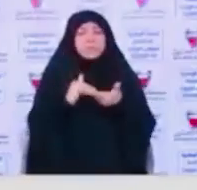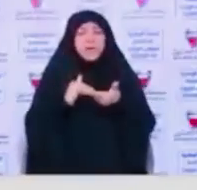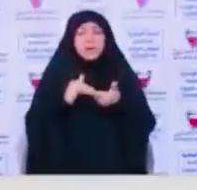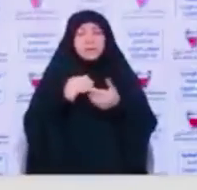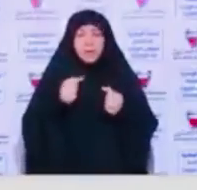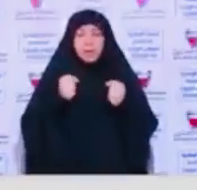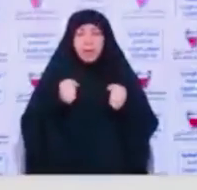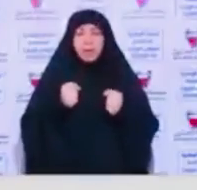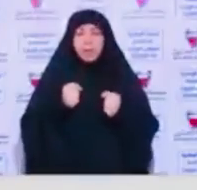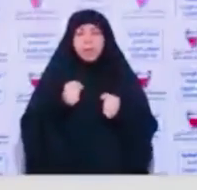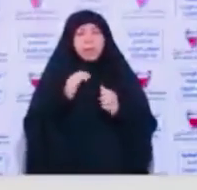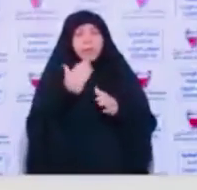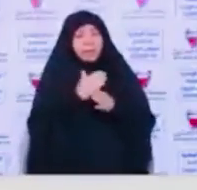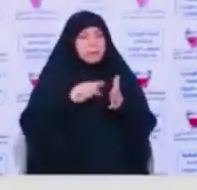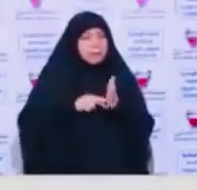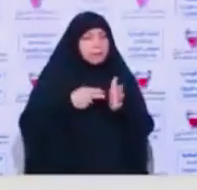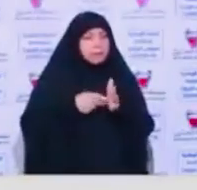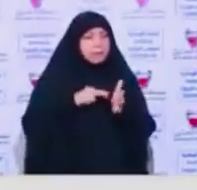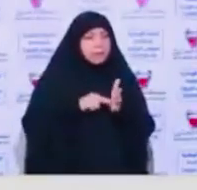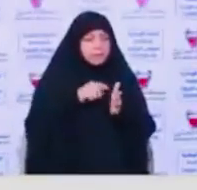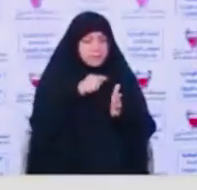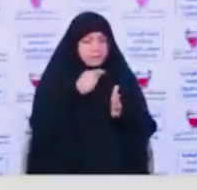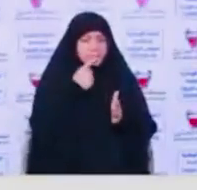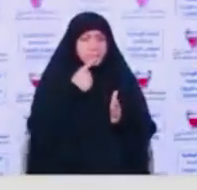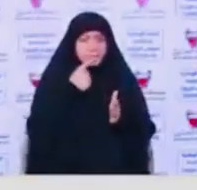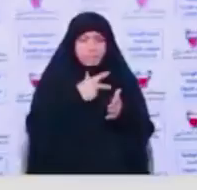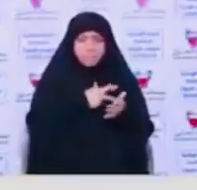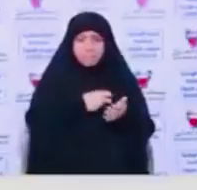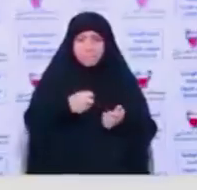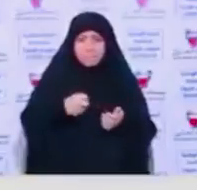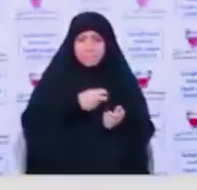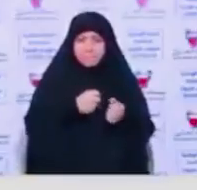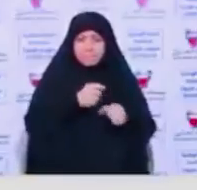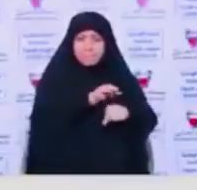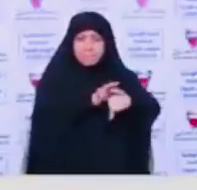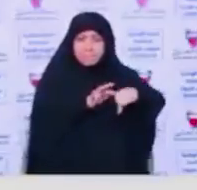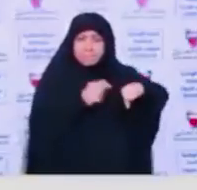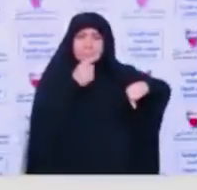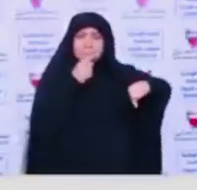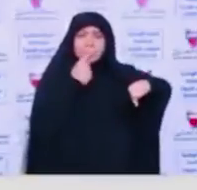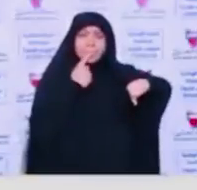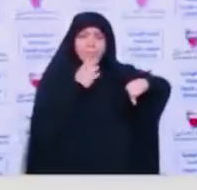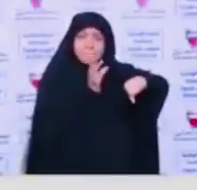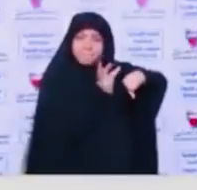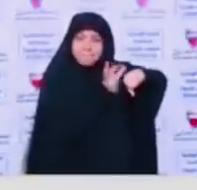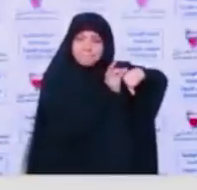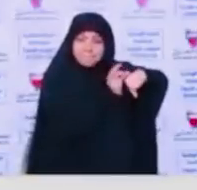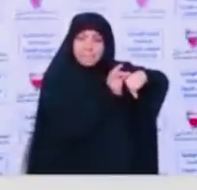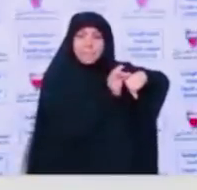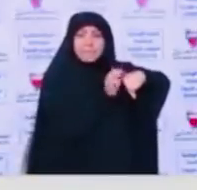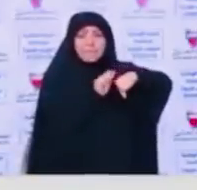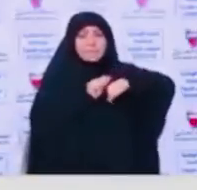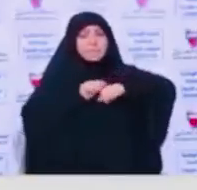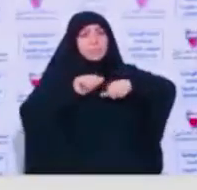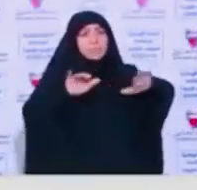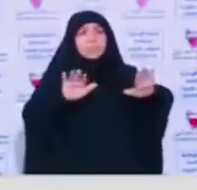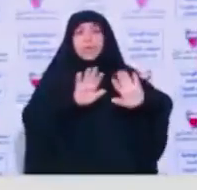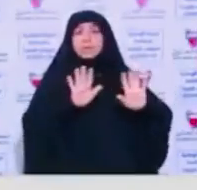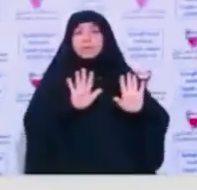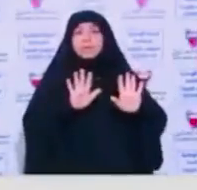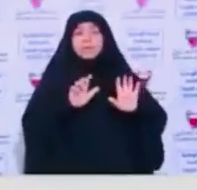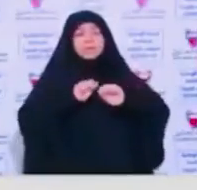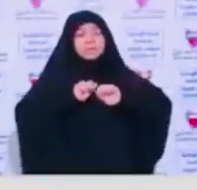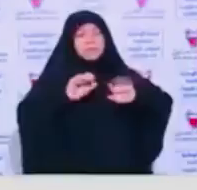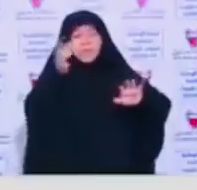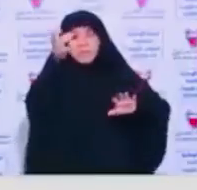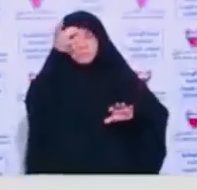أثبتت بأنها كفيلة في الحد أو التقليل من جميع العوارض، أو حتى إلى انتشار الفيروس، أو حتى إلى لا قدر